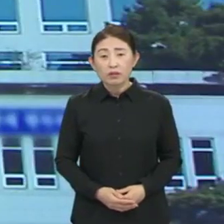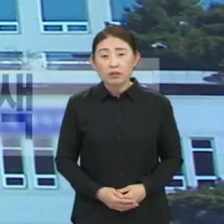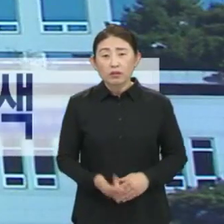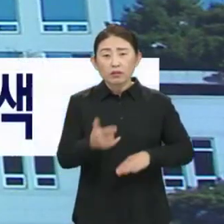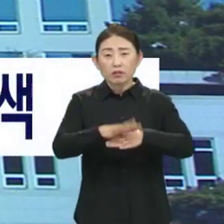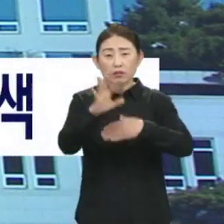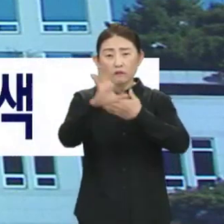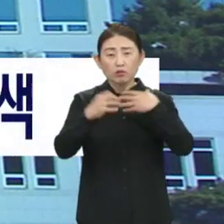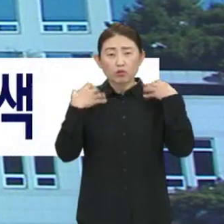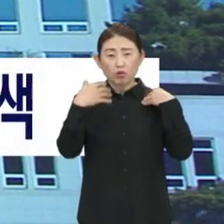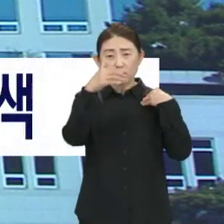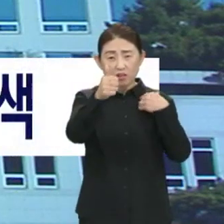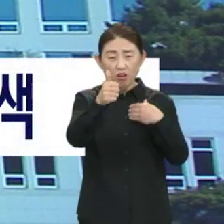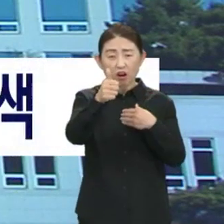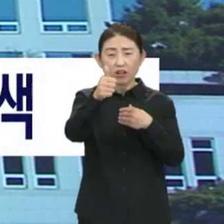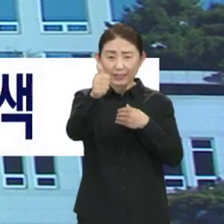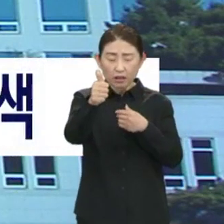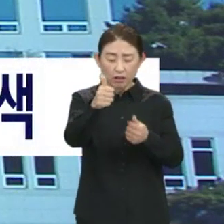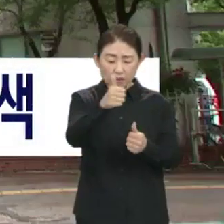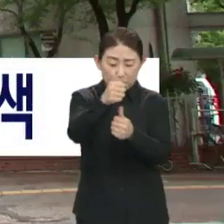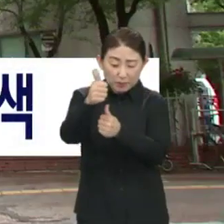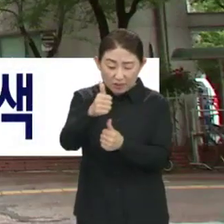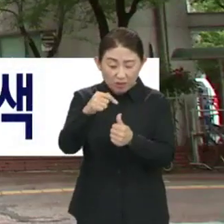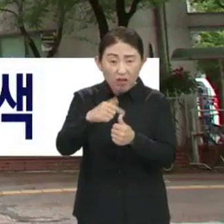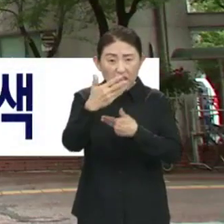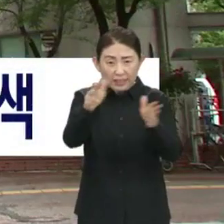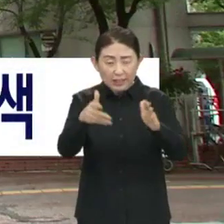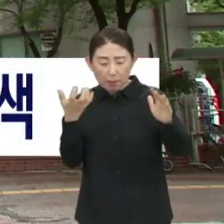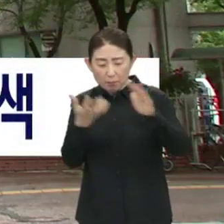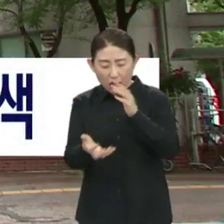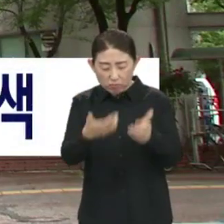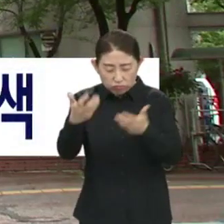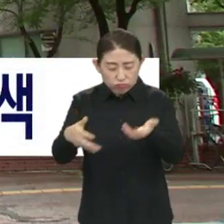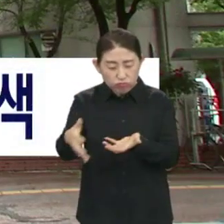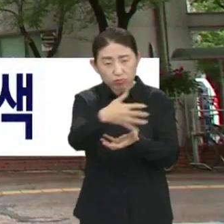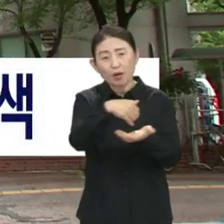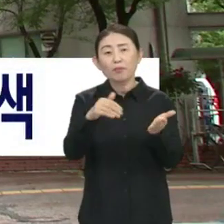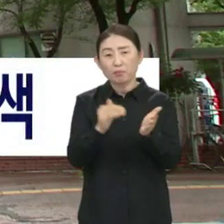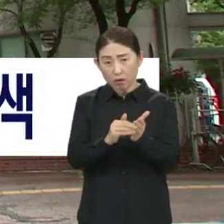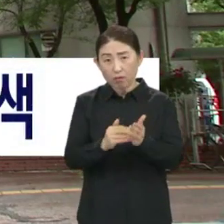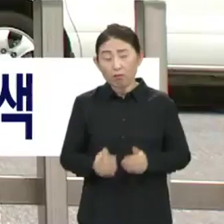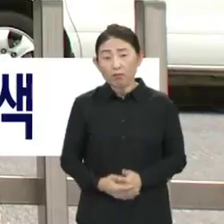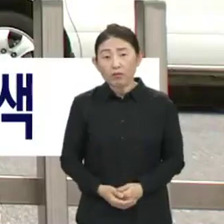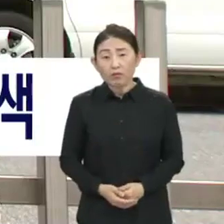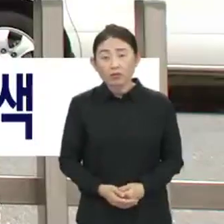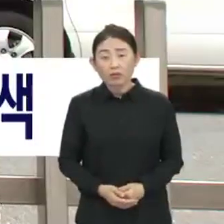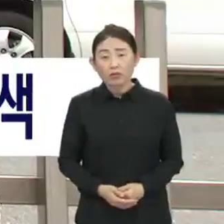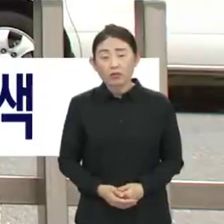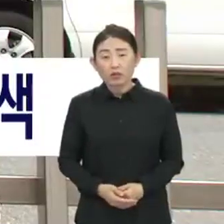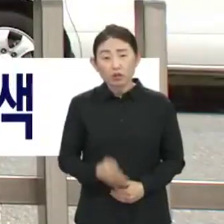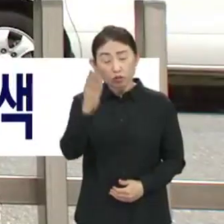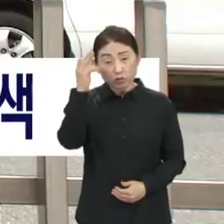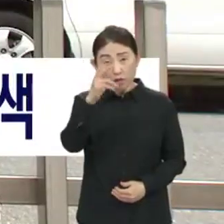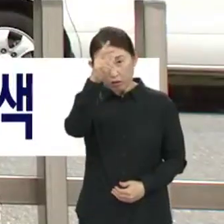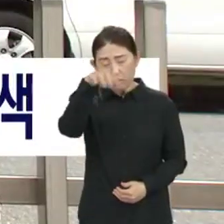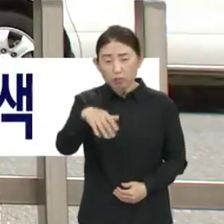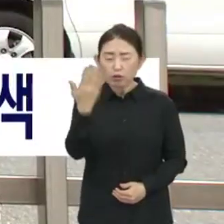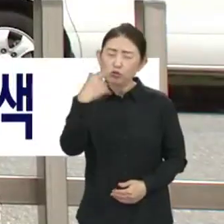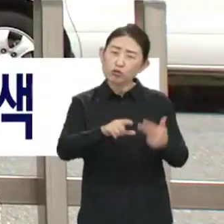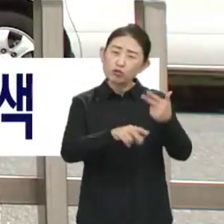경찰이 대전 서구청장 비서실장실을 압수수색한 사실이 뒤늦게 확인됐습니다. 대전 둔산경찰서는